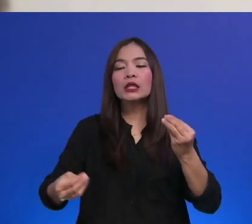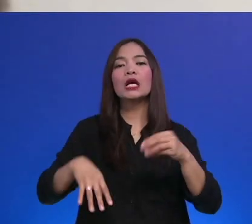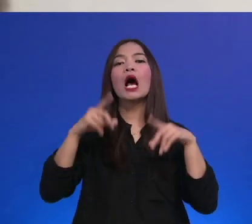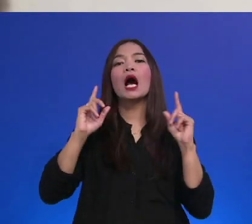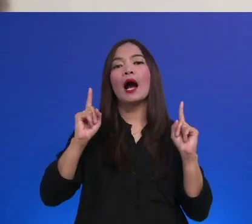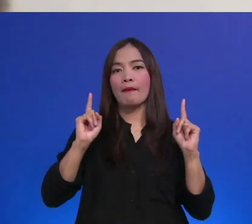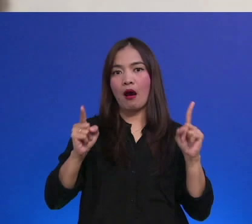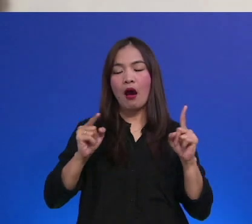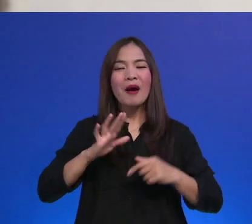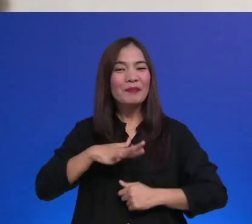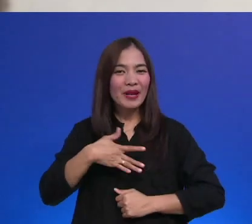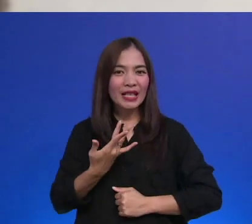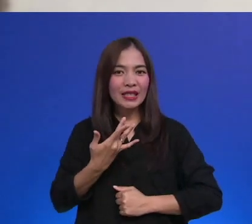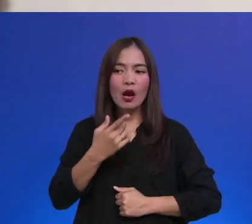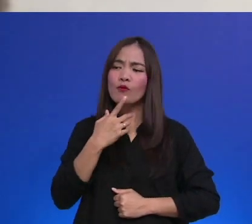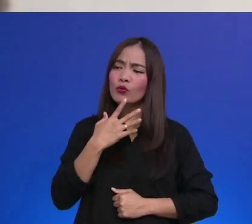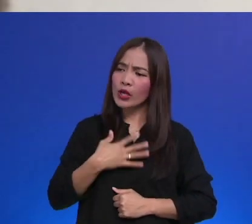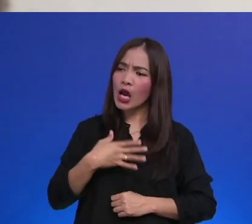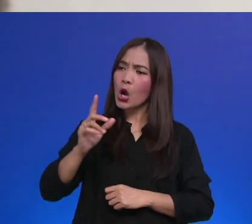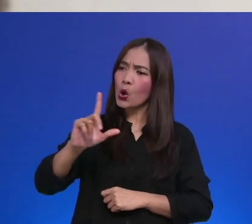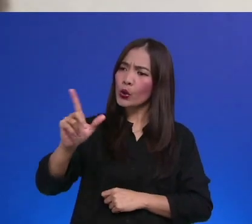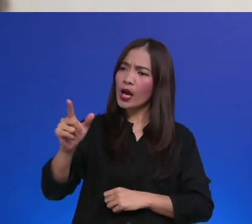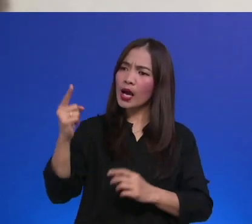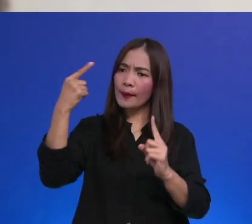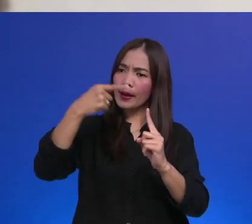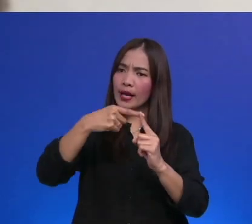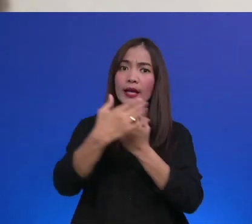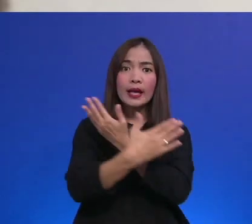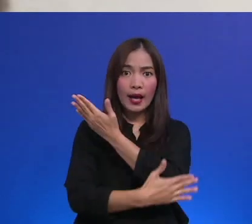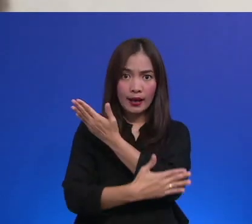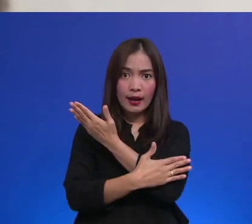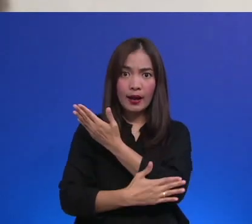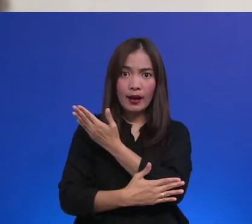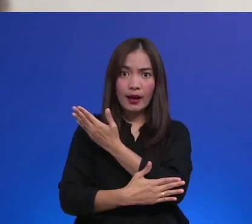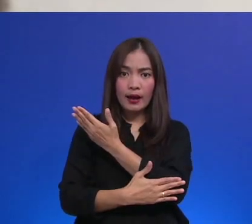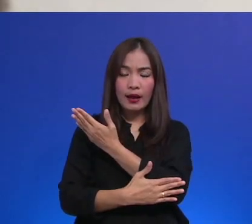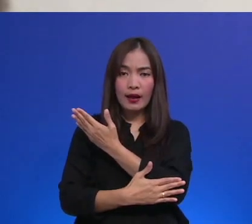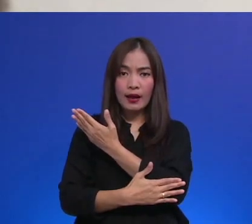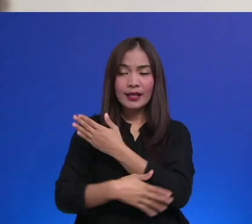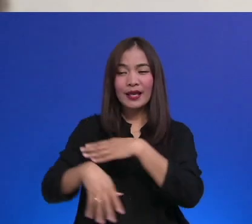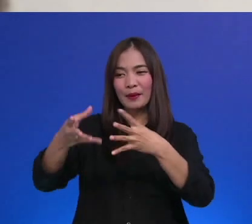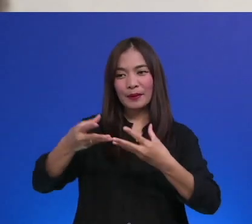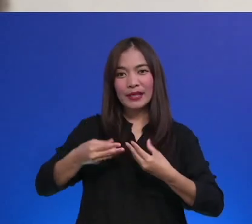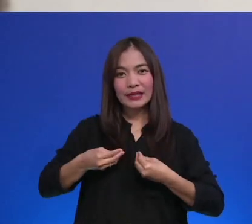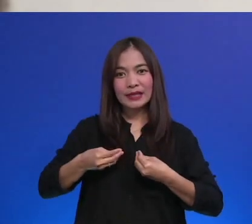merasa berhutang kepada negara yang memberikan